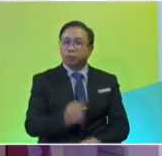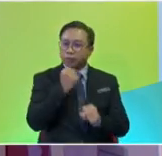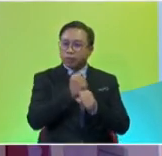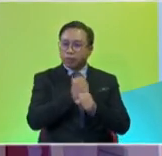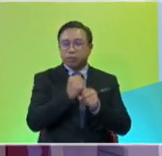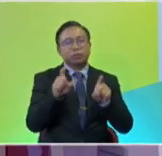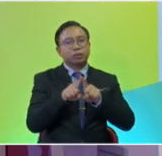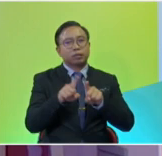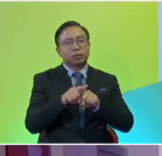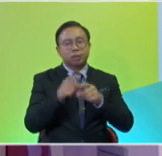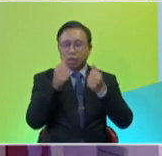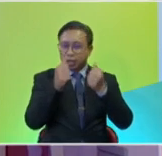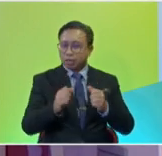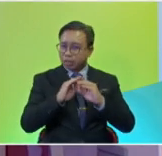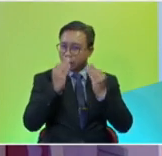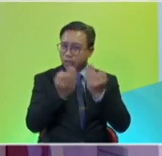bersama